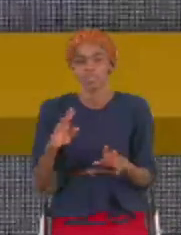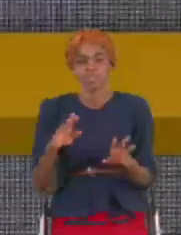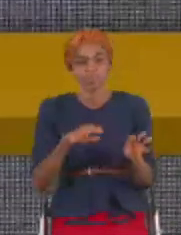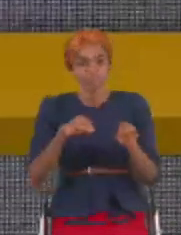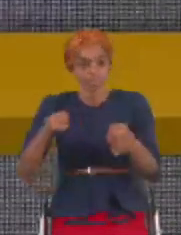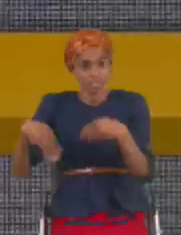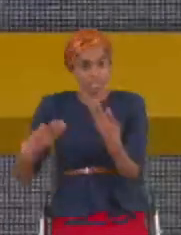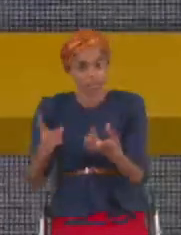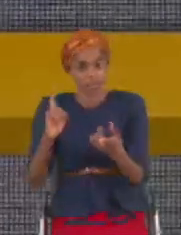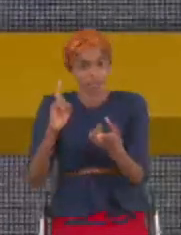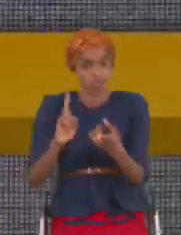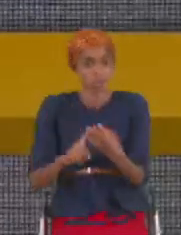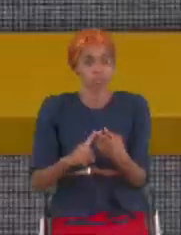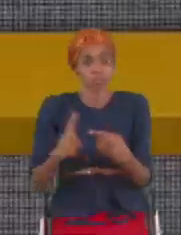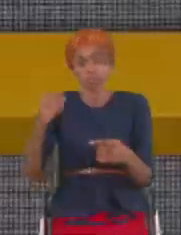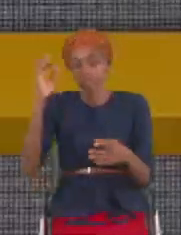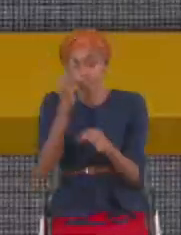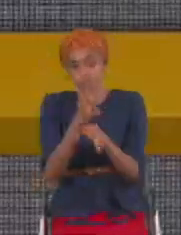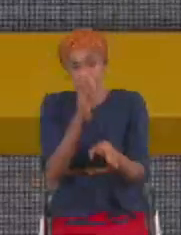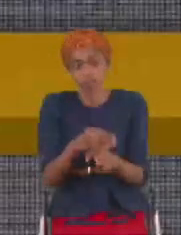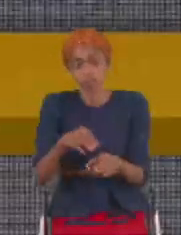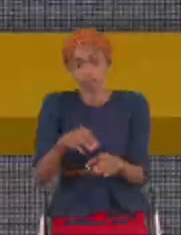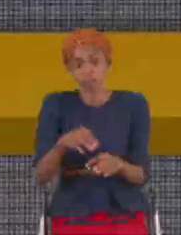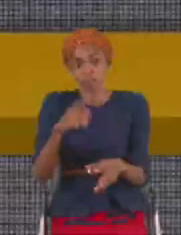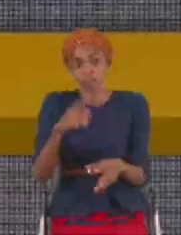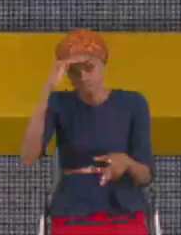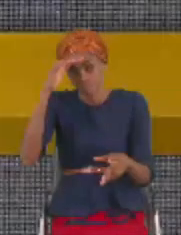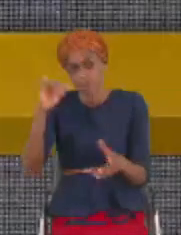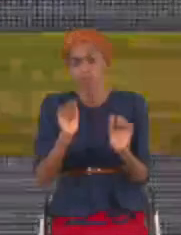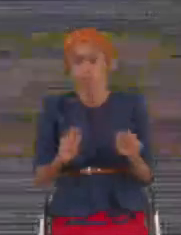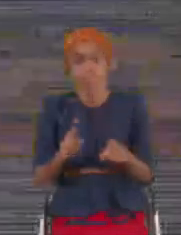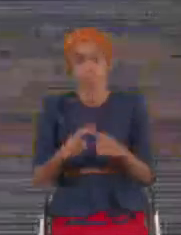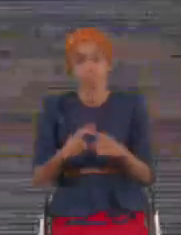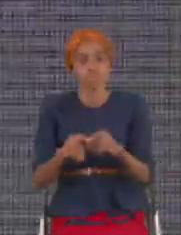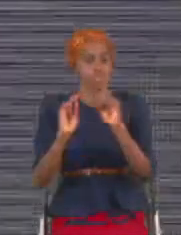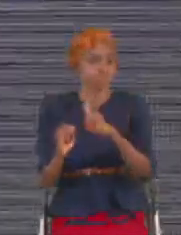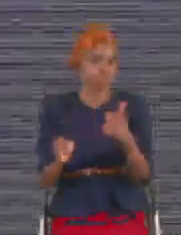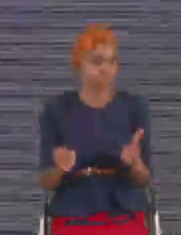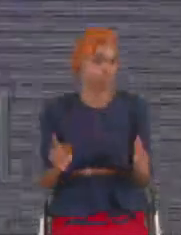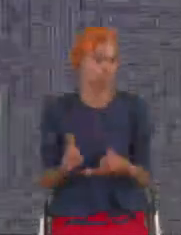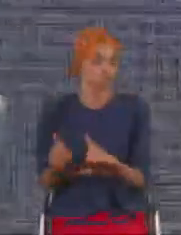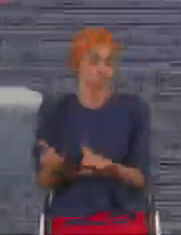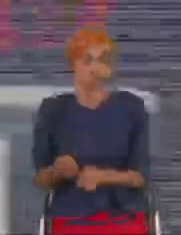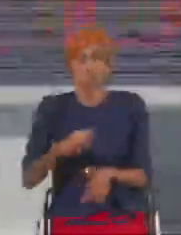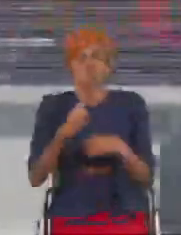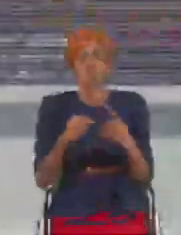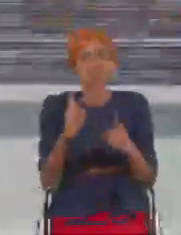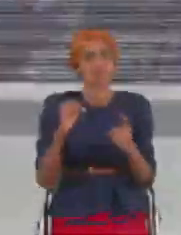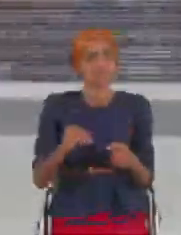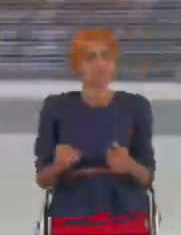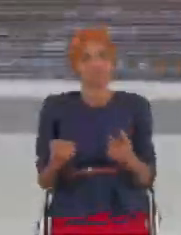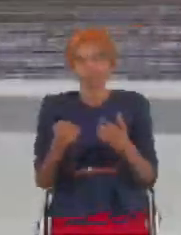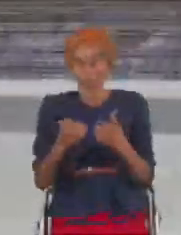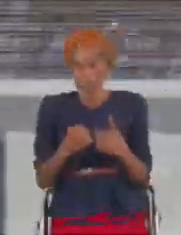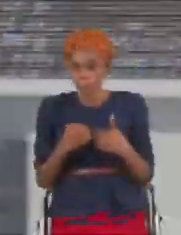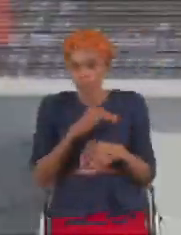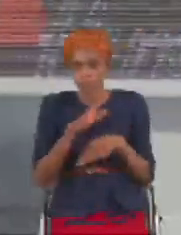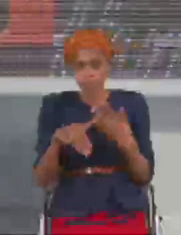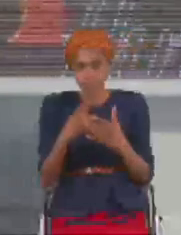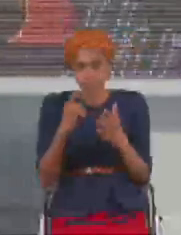qui soit capable de l'enseigné aussi à d'autres quand tu transmets tout ce que tu